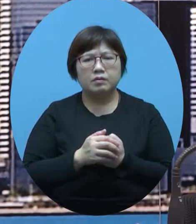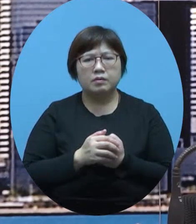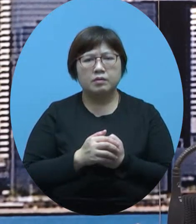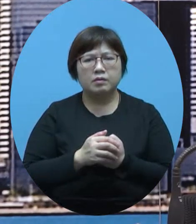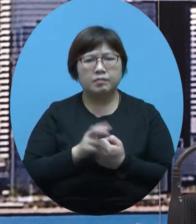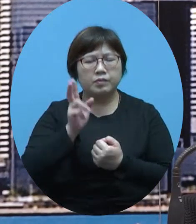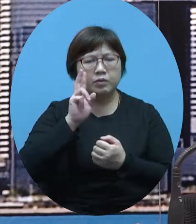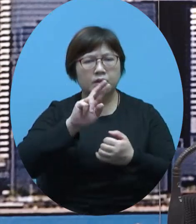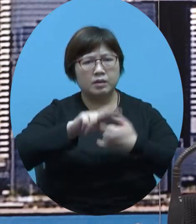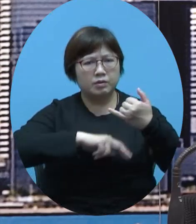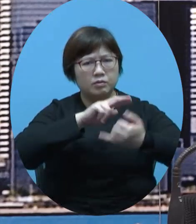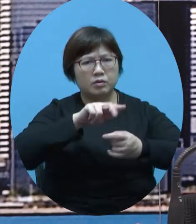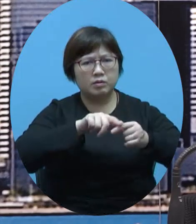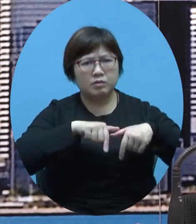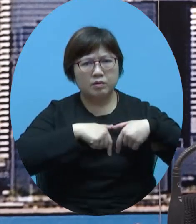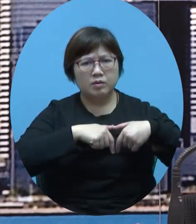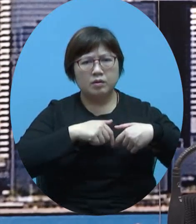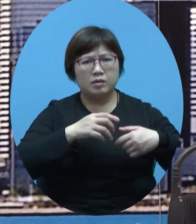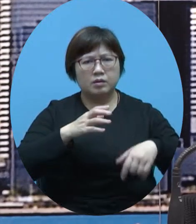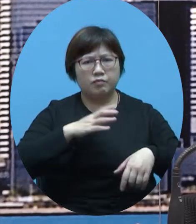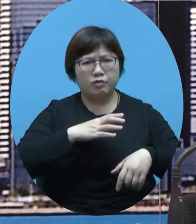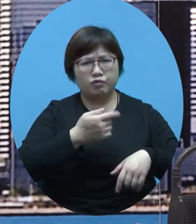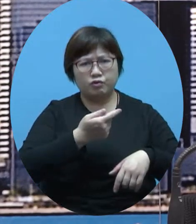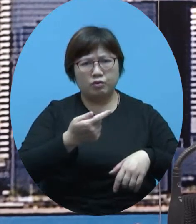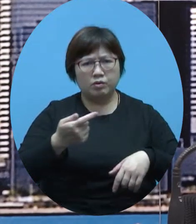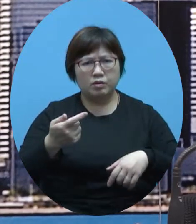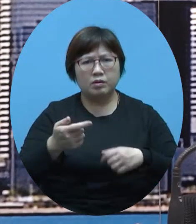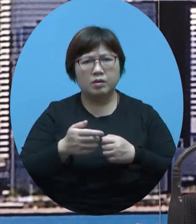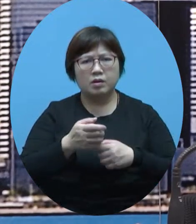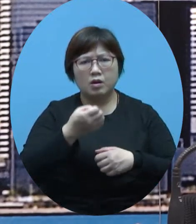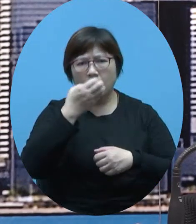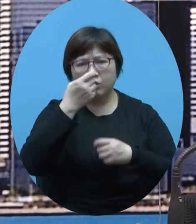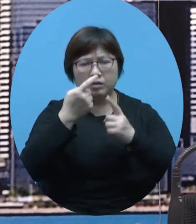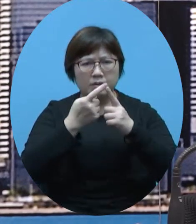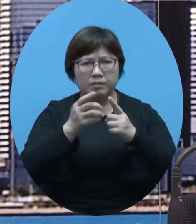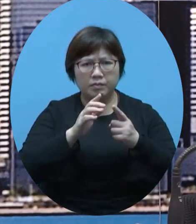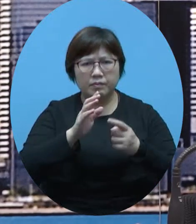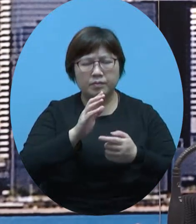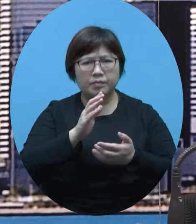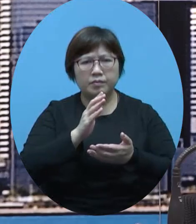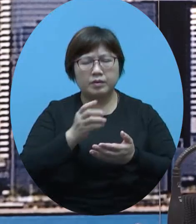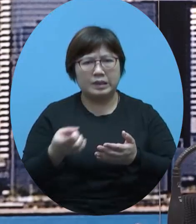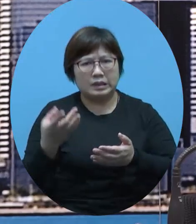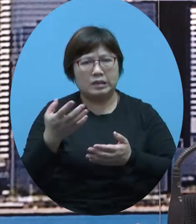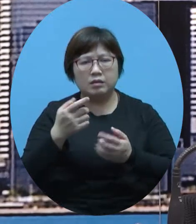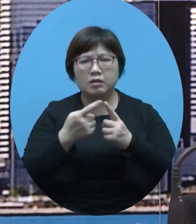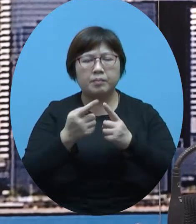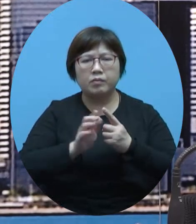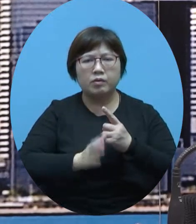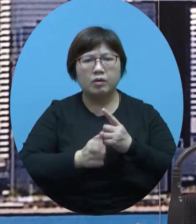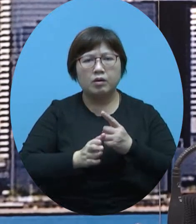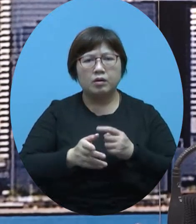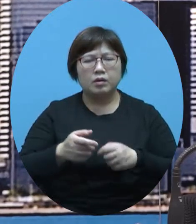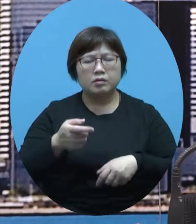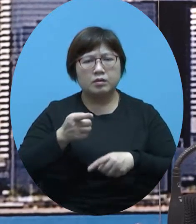譬如話喺檢疫中心咧，應該大部分嘅情況咧就算唔係本地人嚇嘅話咧，我相信都應該係應付